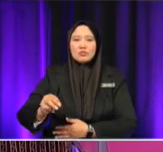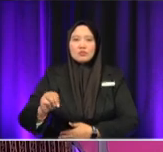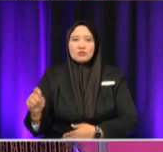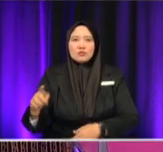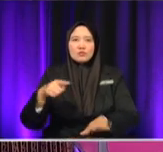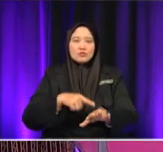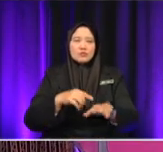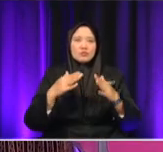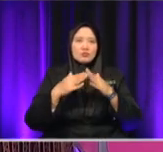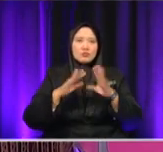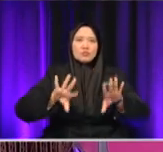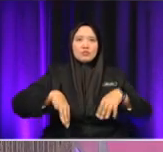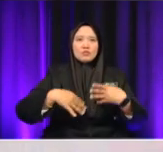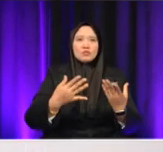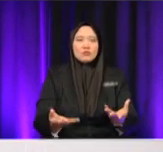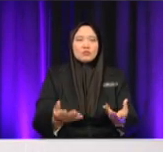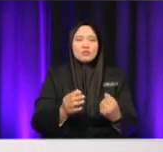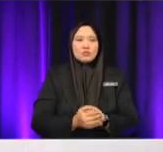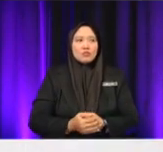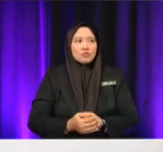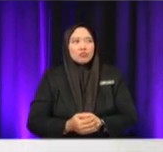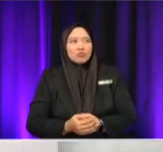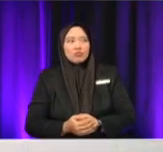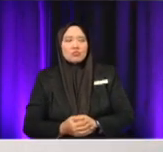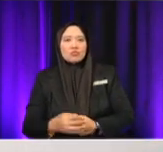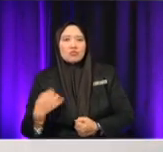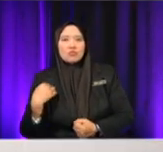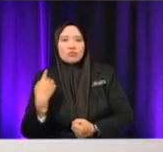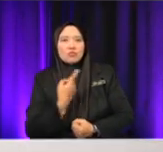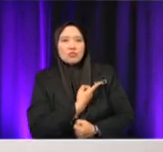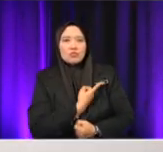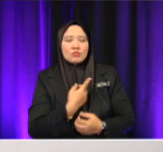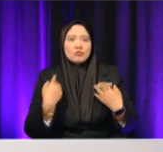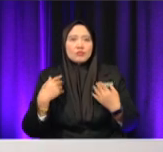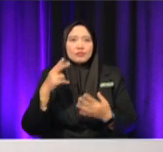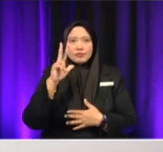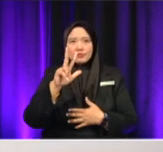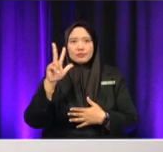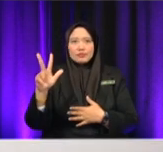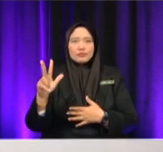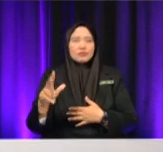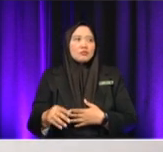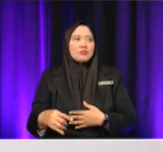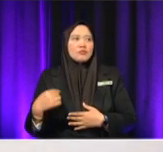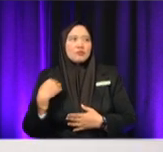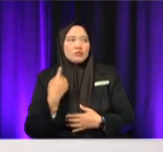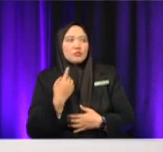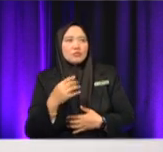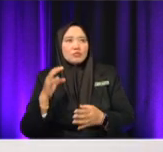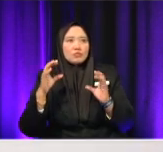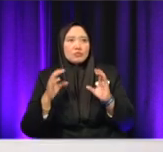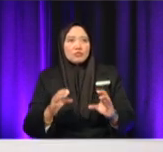oke Bagaimanakah suasana rumah ini oke penyakit Adik ketinggi-tinggi ini dapat diwujudkan